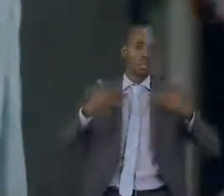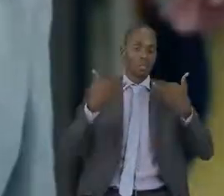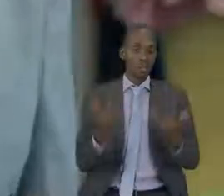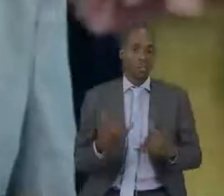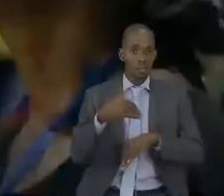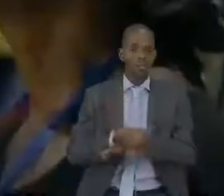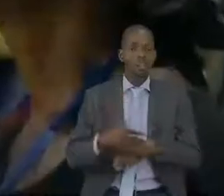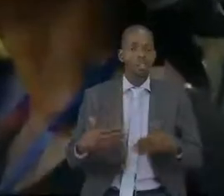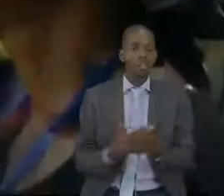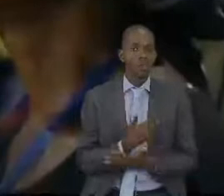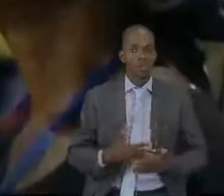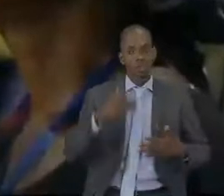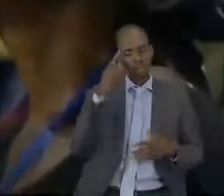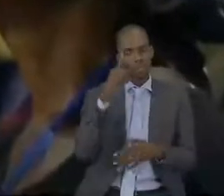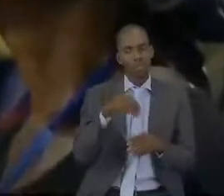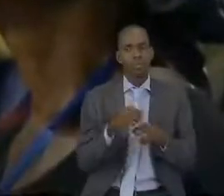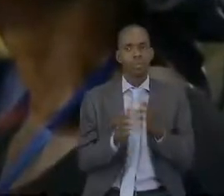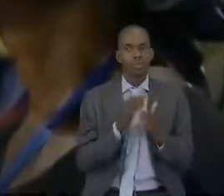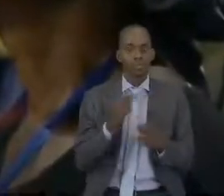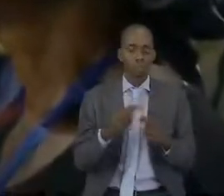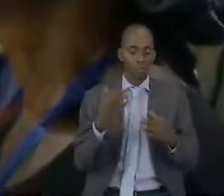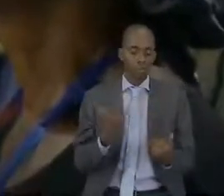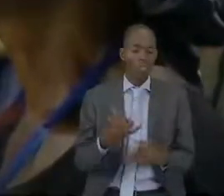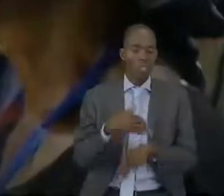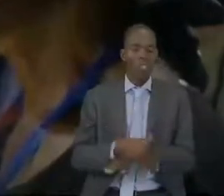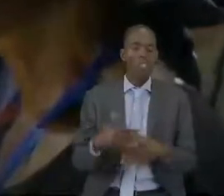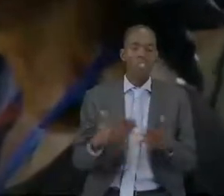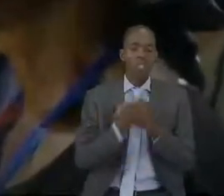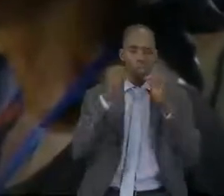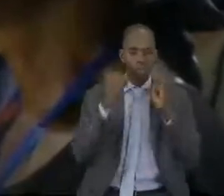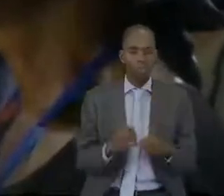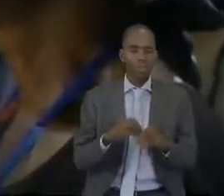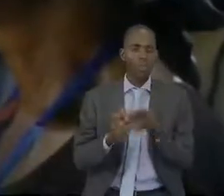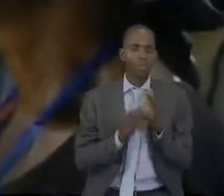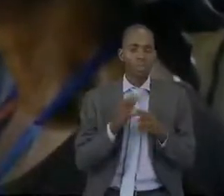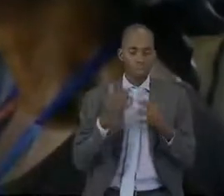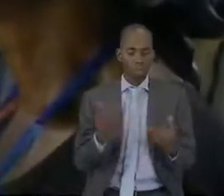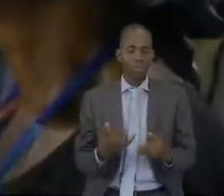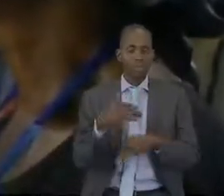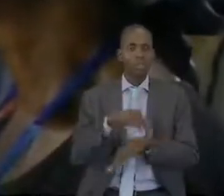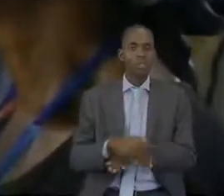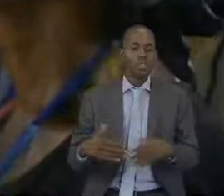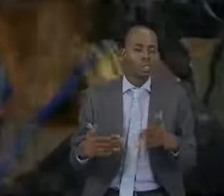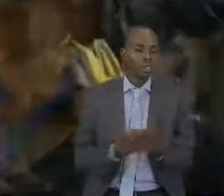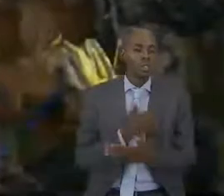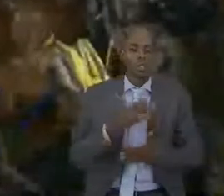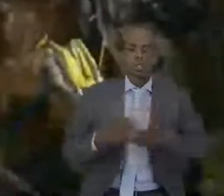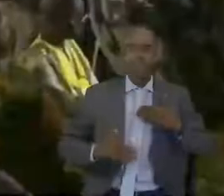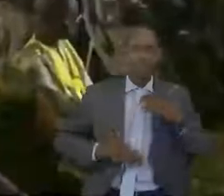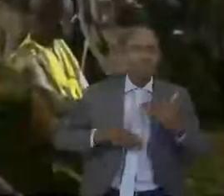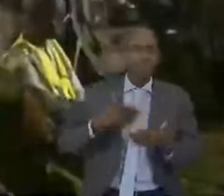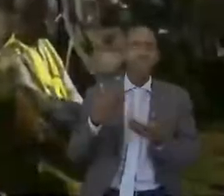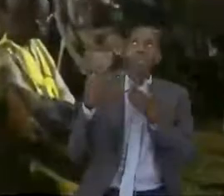vie. Ce soir, une nouvelle puissance. Ce soir, une nouvelle joie venant du